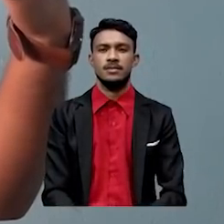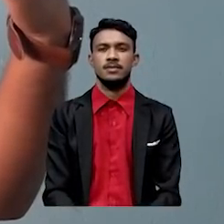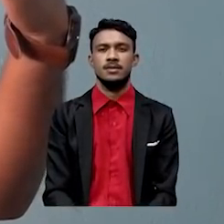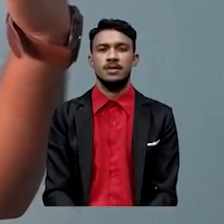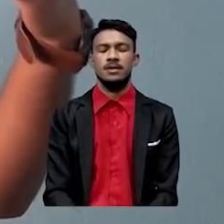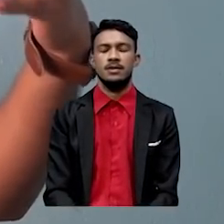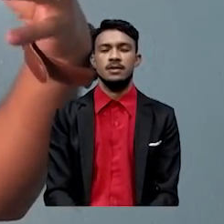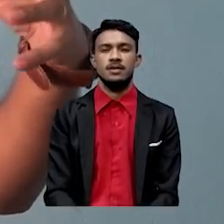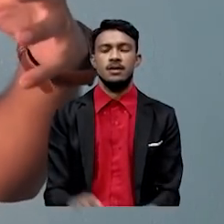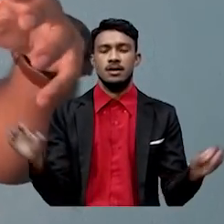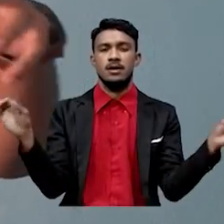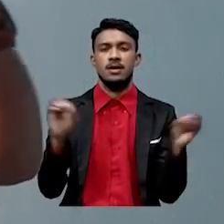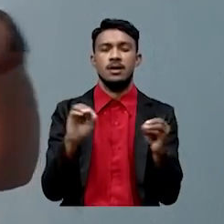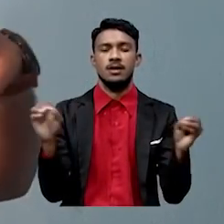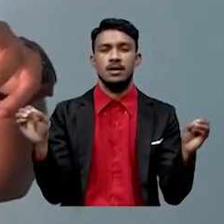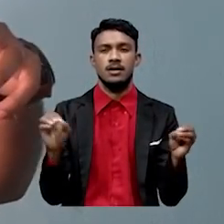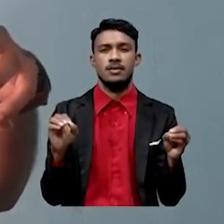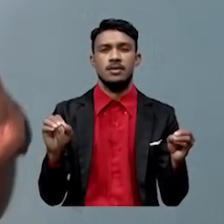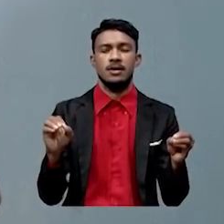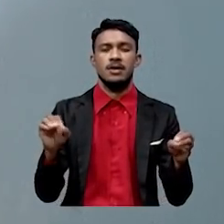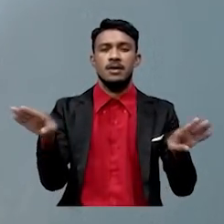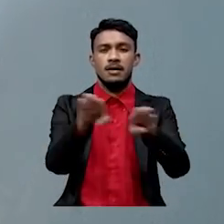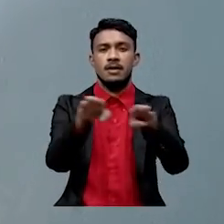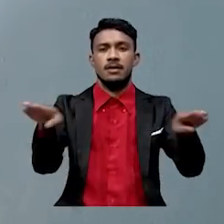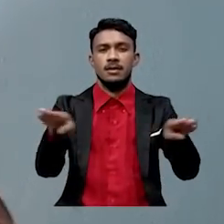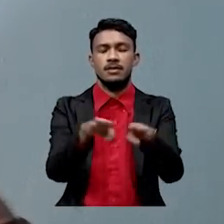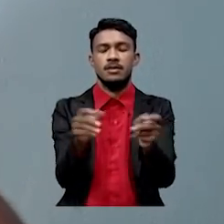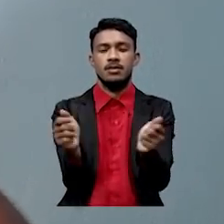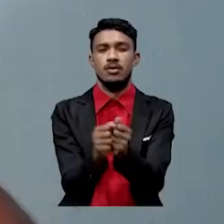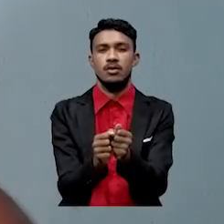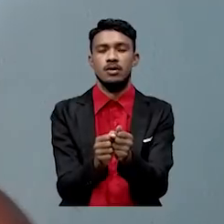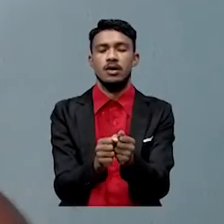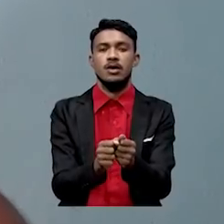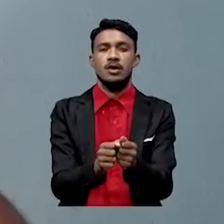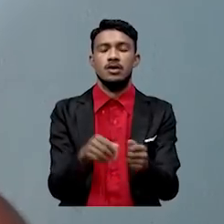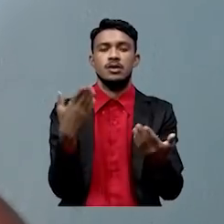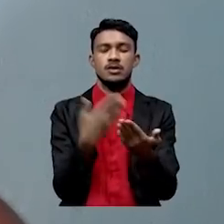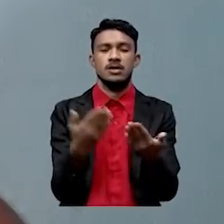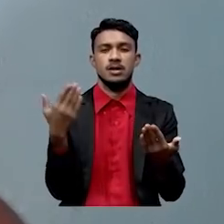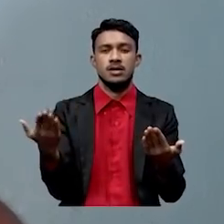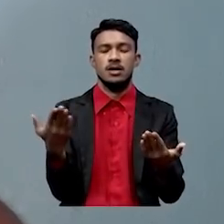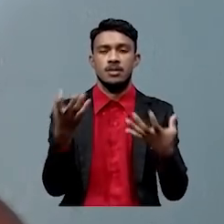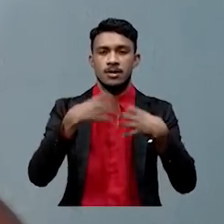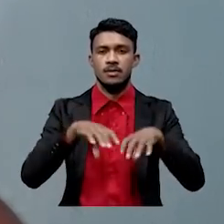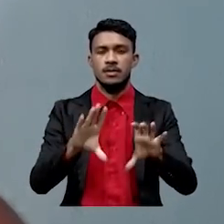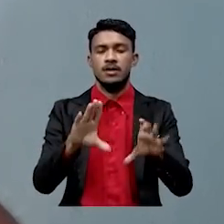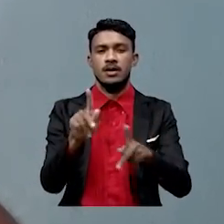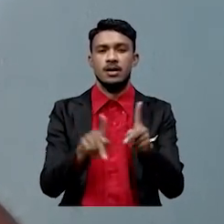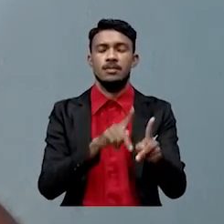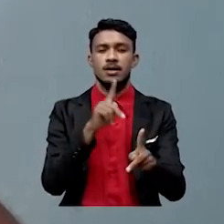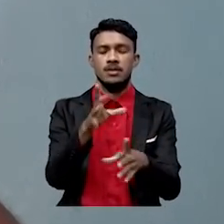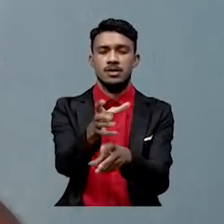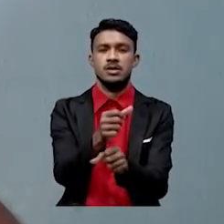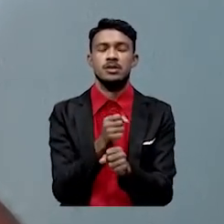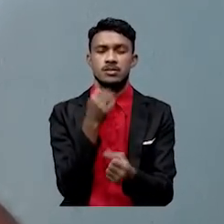la iha ona equilibrio entre rendimento nebe maka trabalhador sira sim ho kapasidade